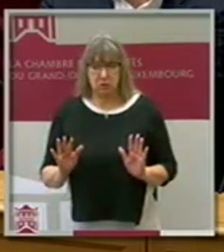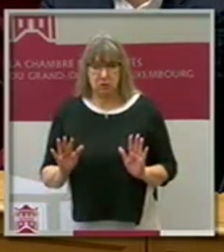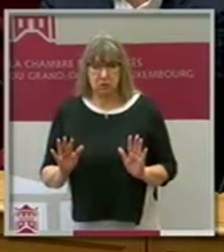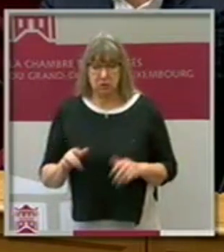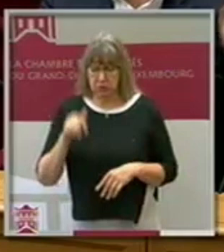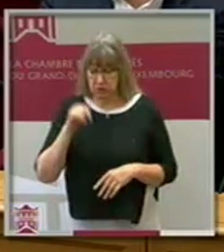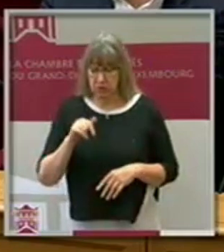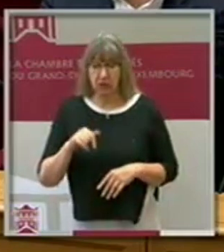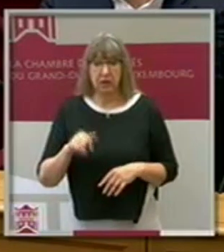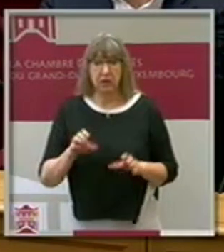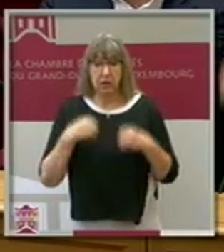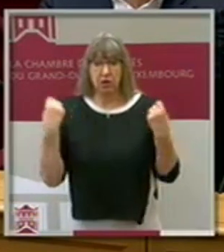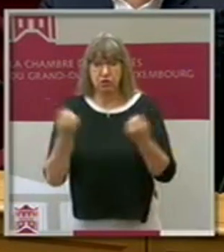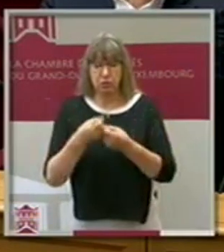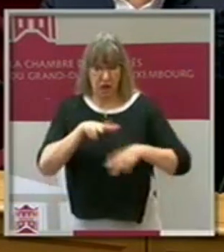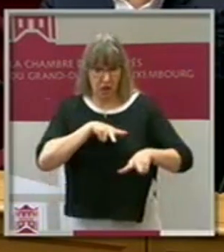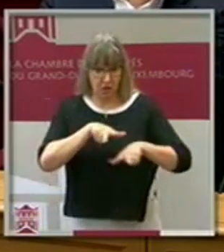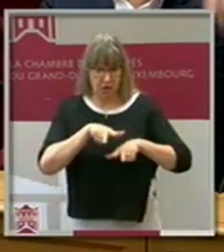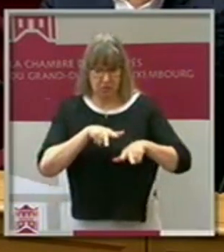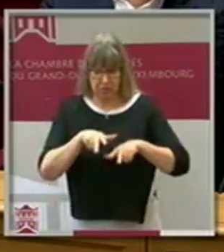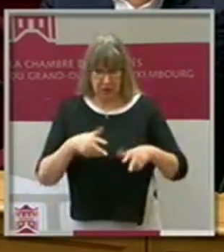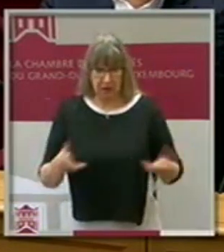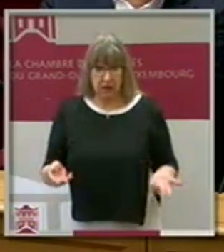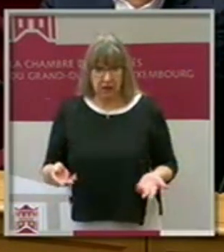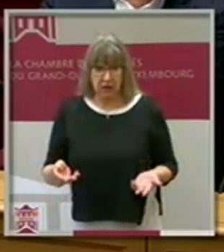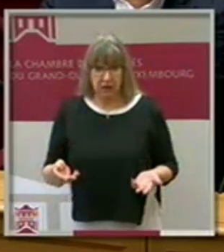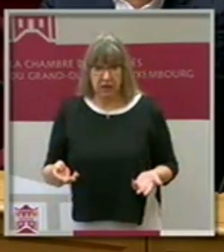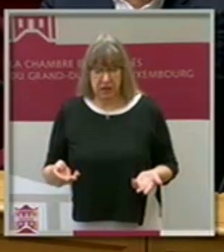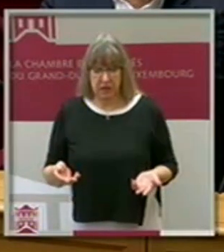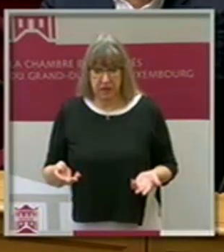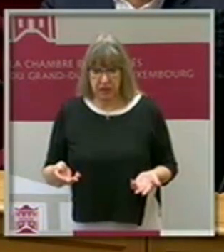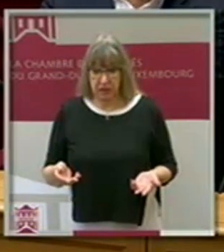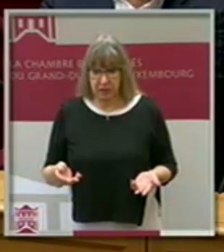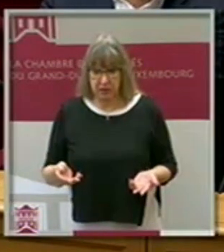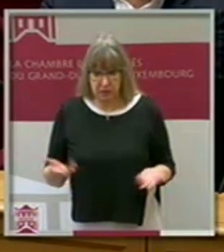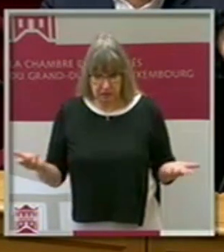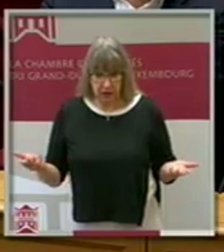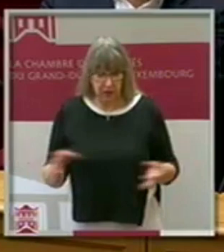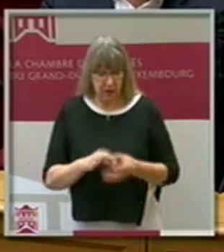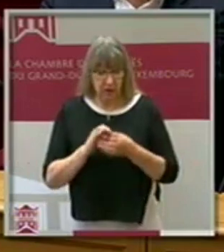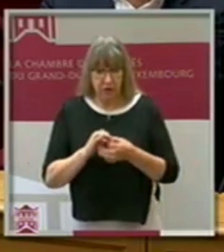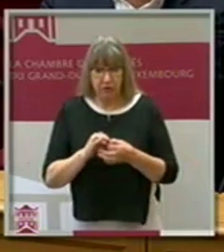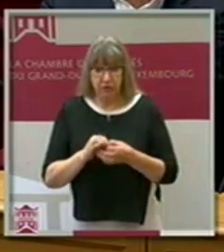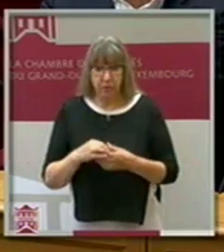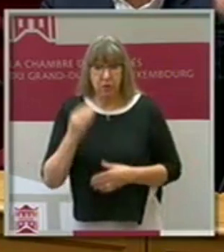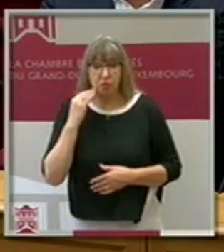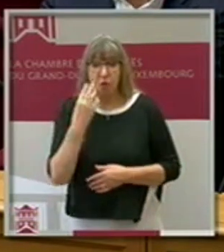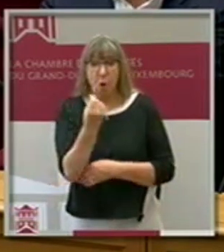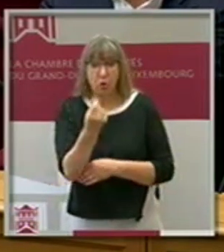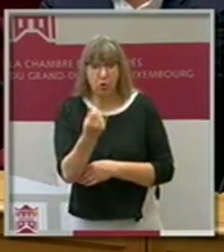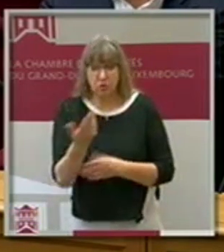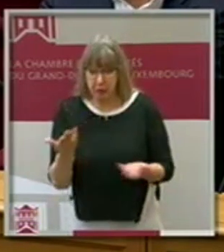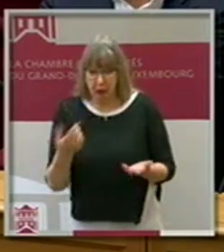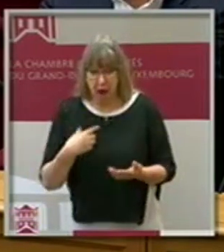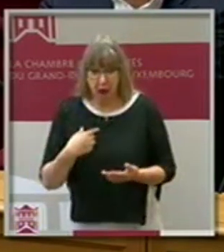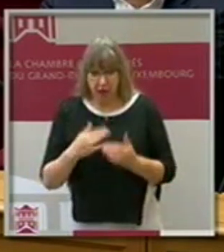Häuser, für Wohnungen, für Appartemente um 50% an die Lut gehen. Das ist ein absoluter Rekord, den wir